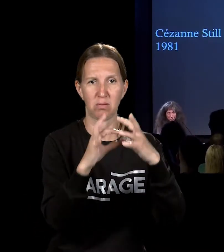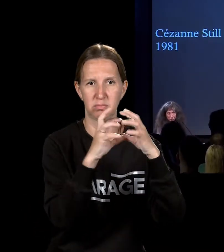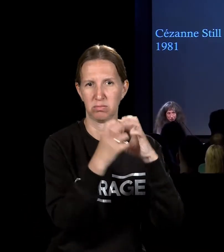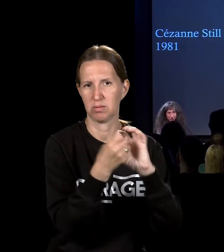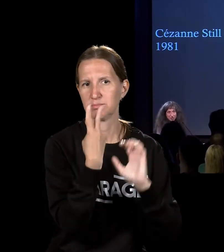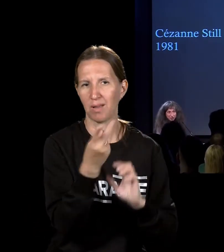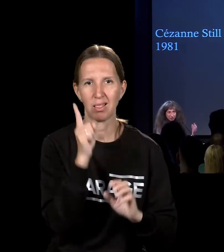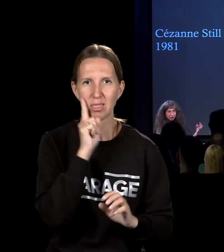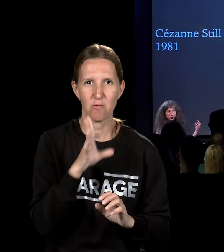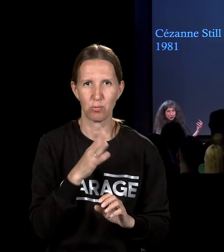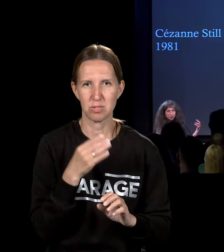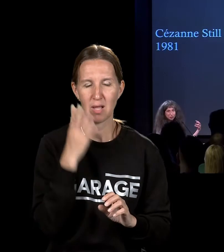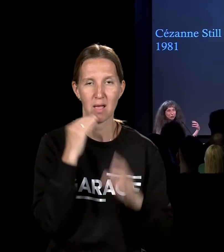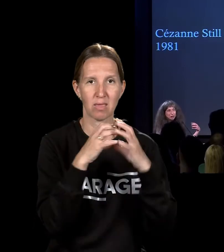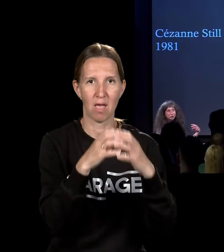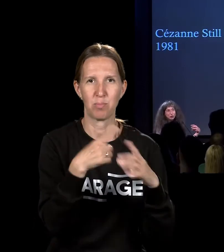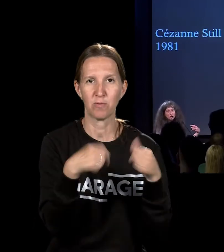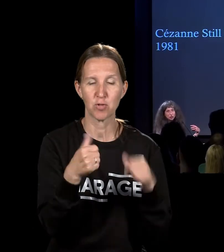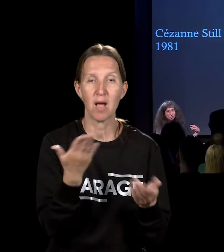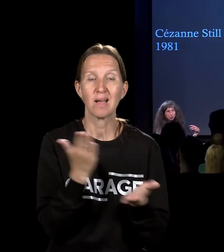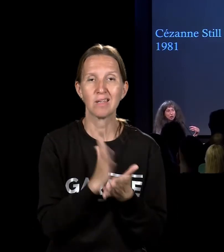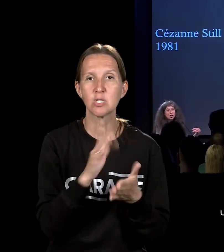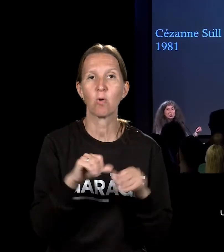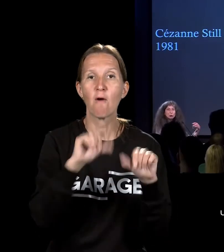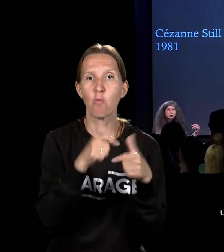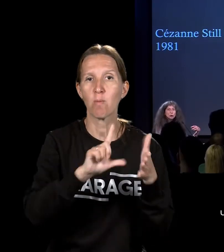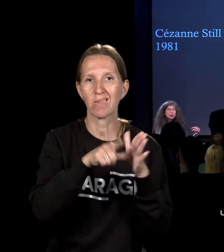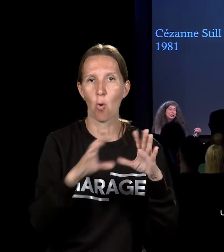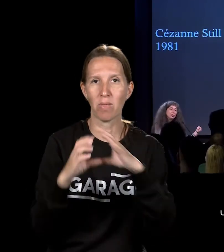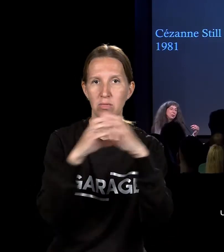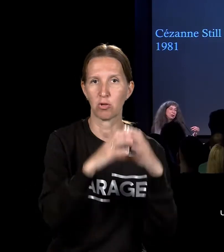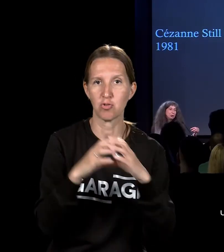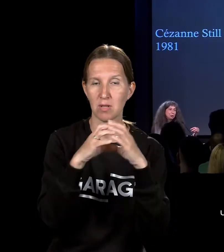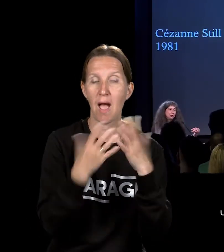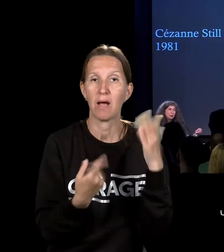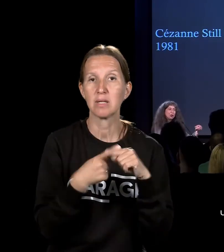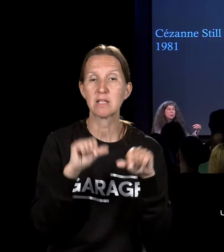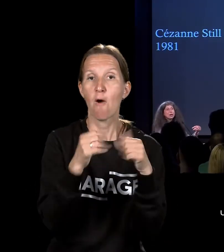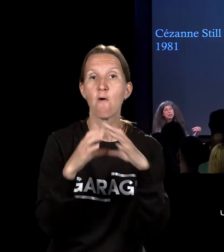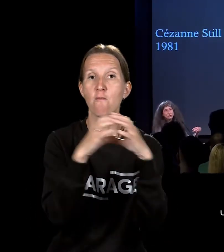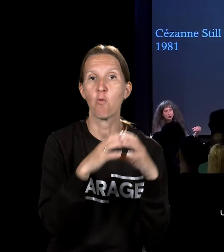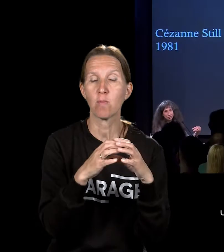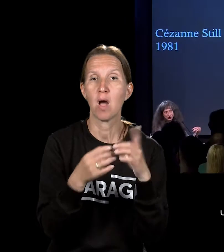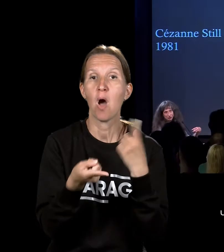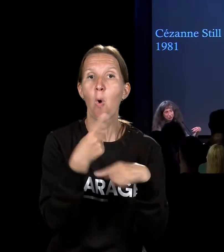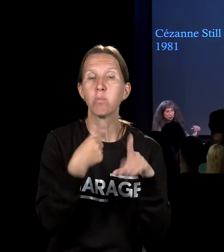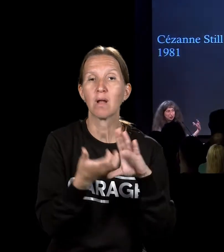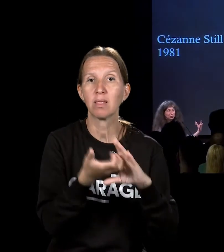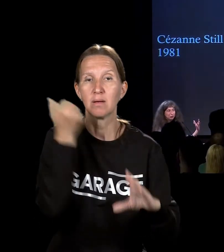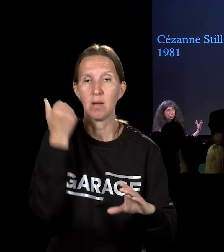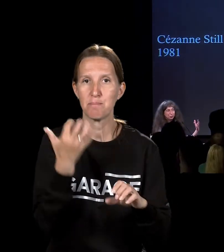яблоки в живописи, когда от яблока остаётся только геометрическая форма. Что получается, если эту геометрическую форму обратно вынуть?